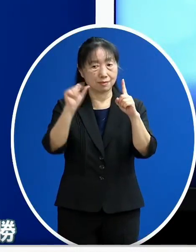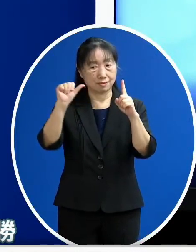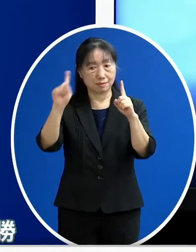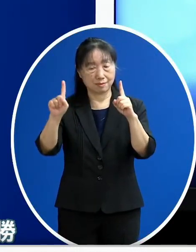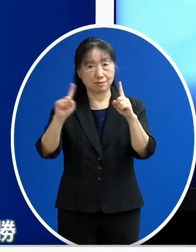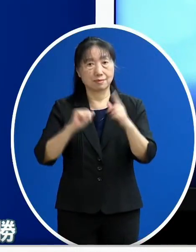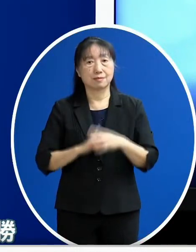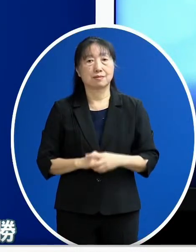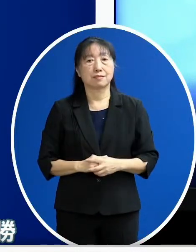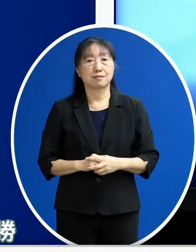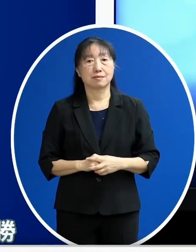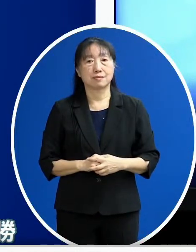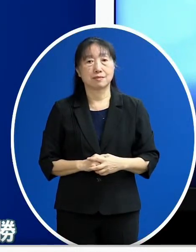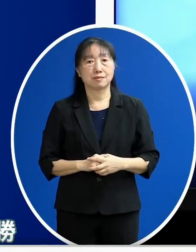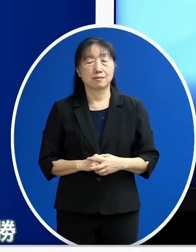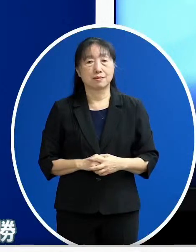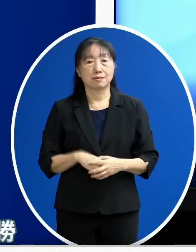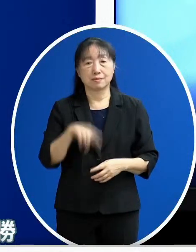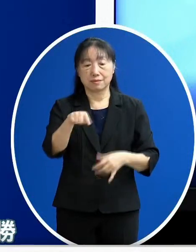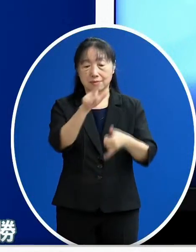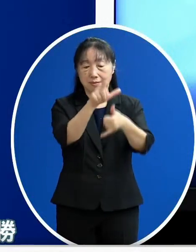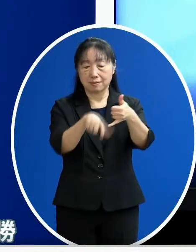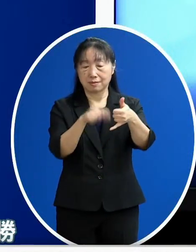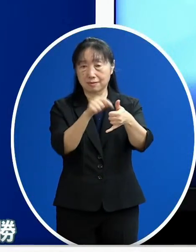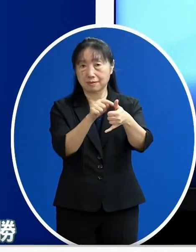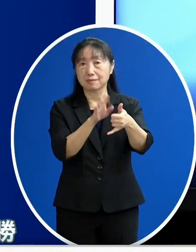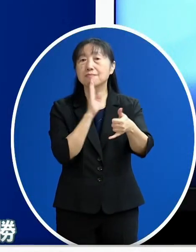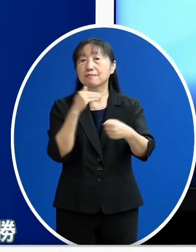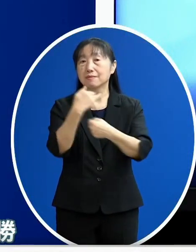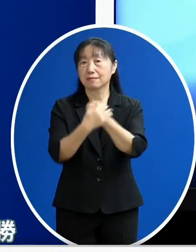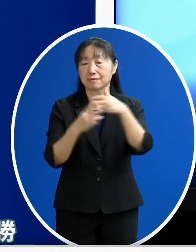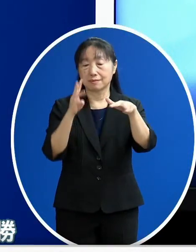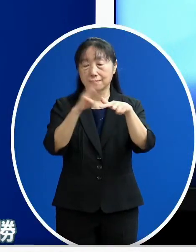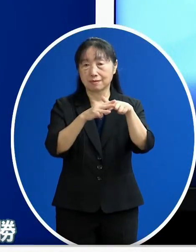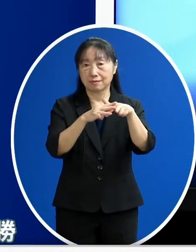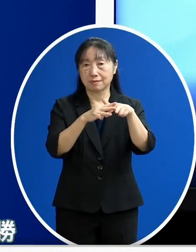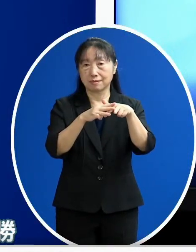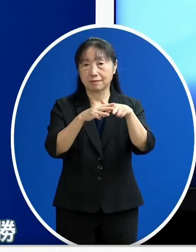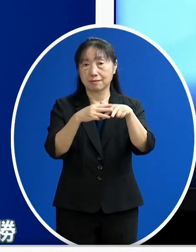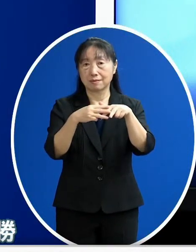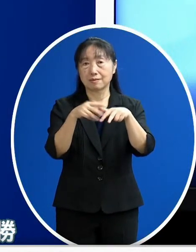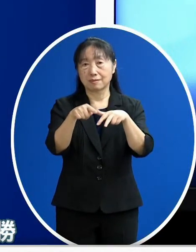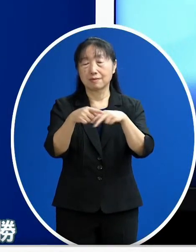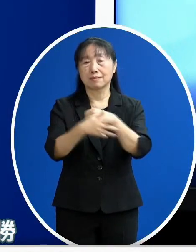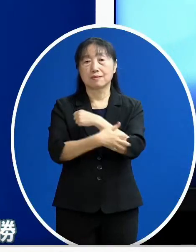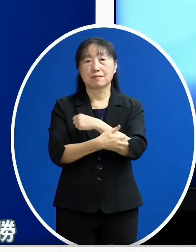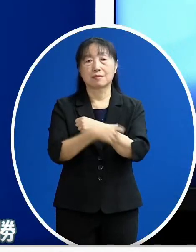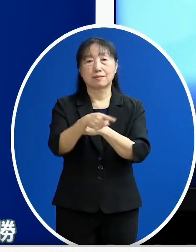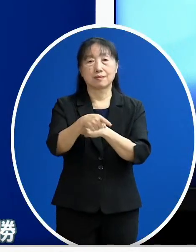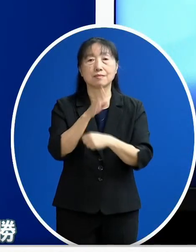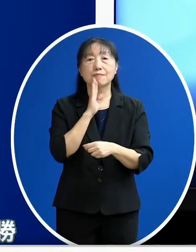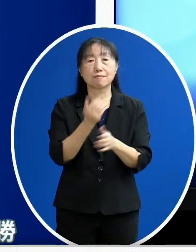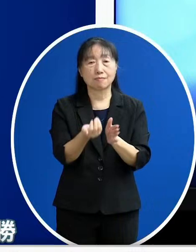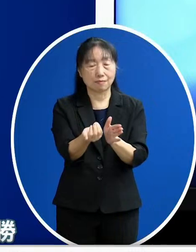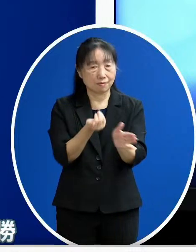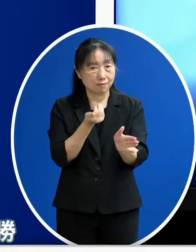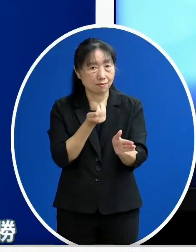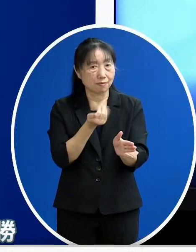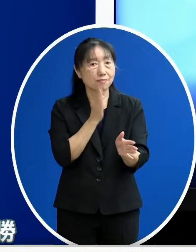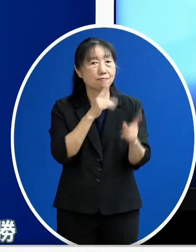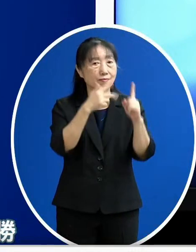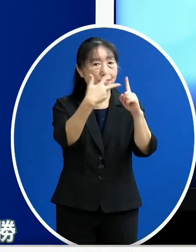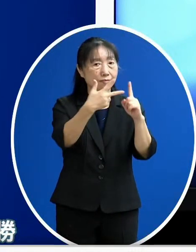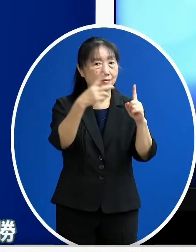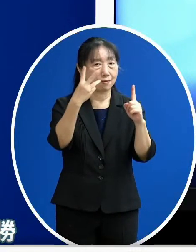18151。好，这个 case， 那他本身就是一个保全人员，但是他是之前前案有一